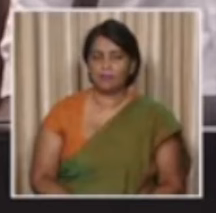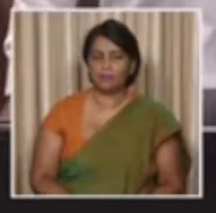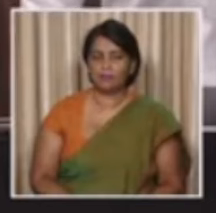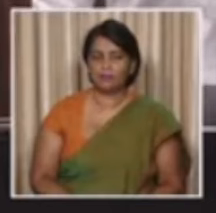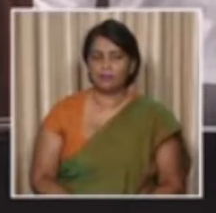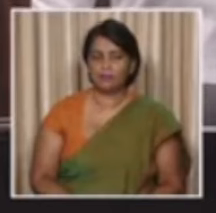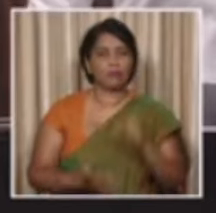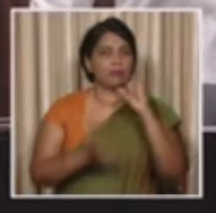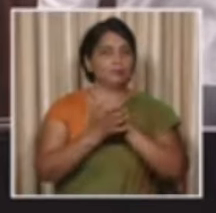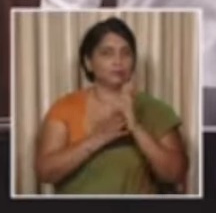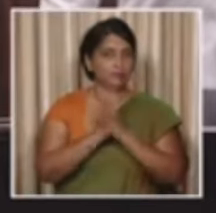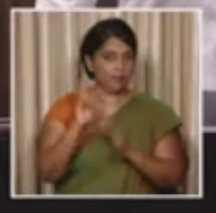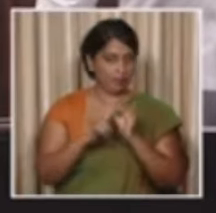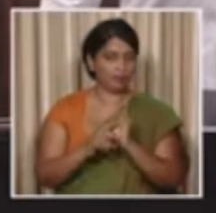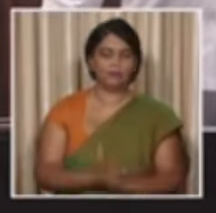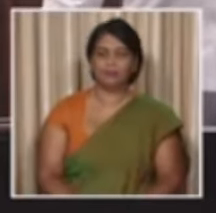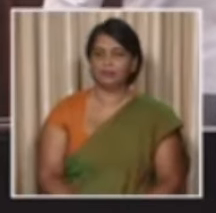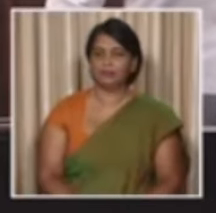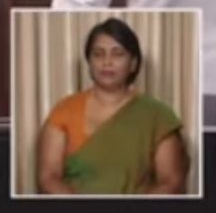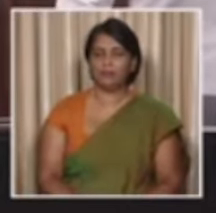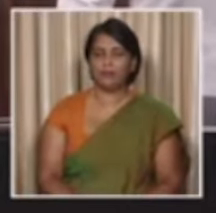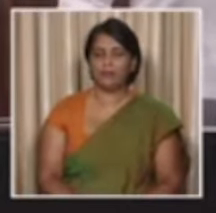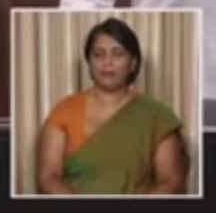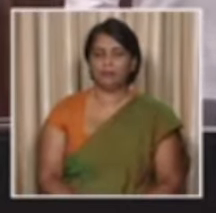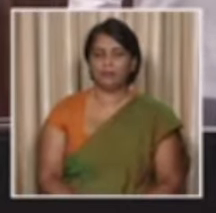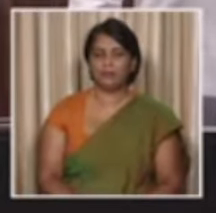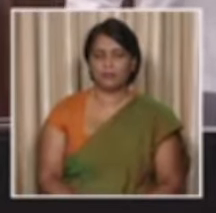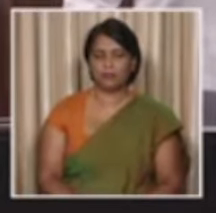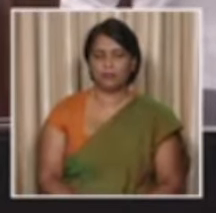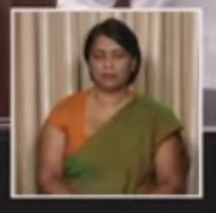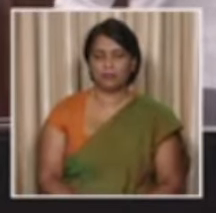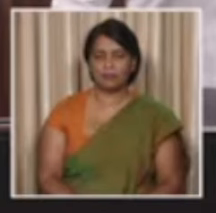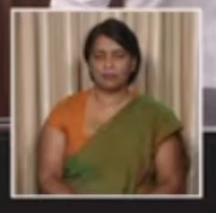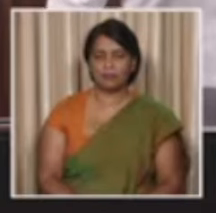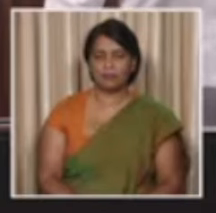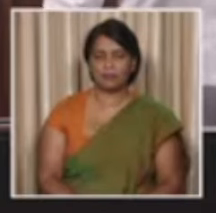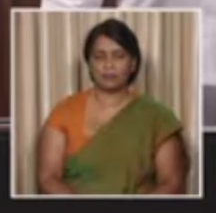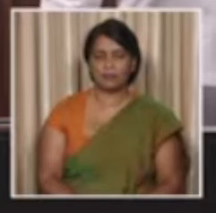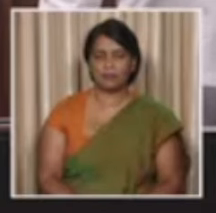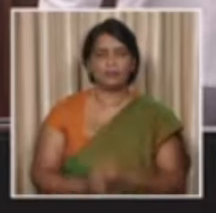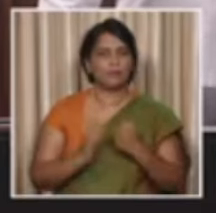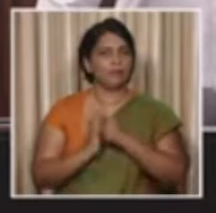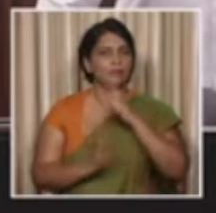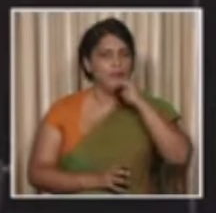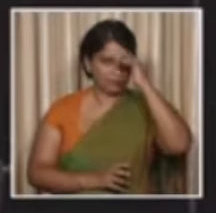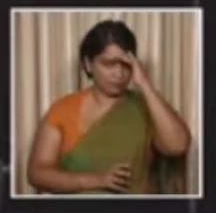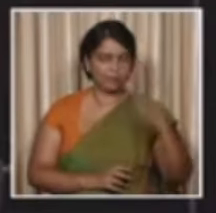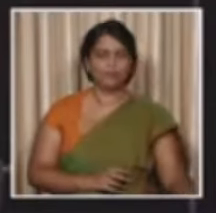Chandi Veera Kodi Mettuma. Hari Nemage. Hari. Garu Katana